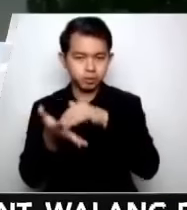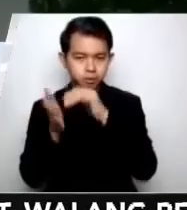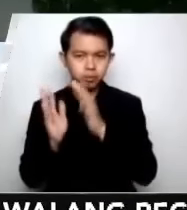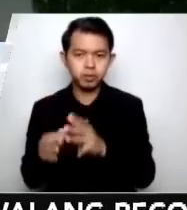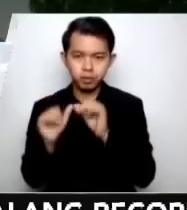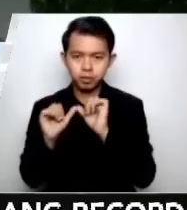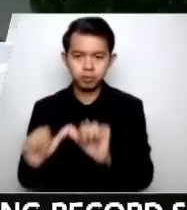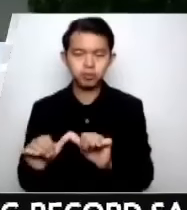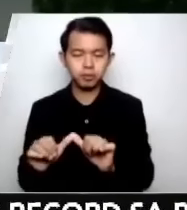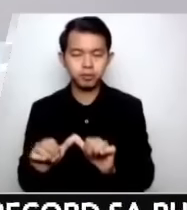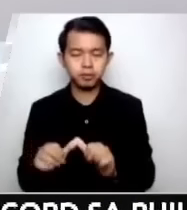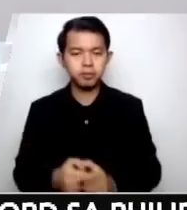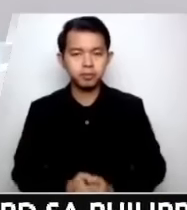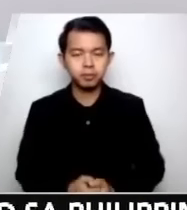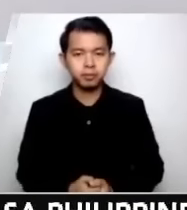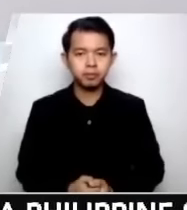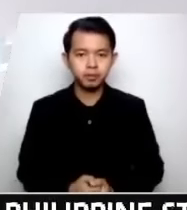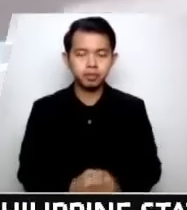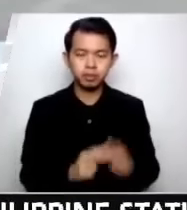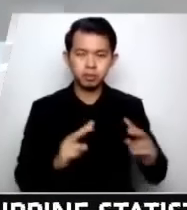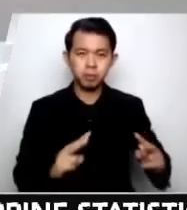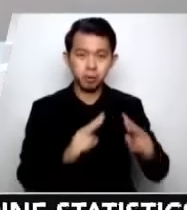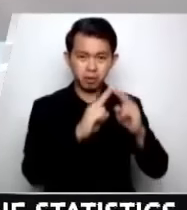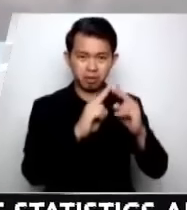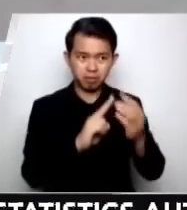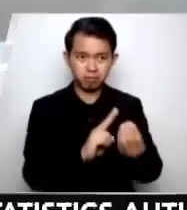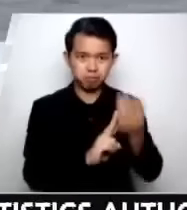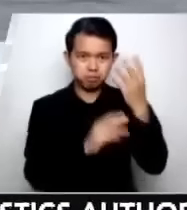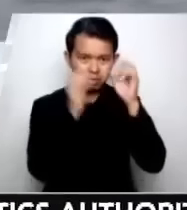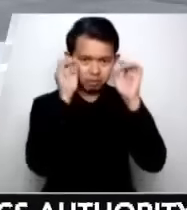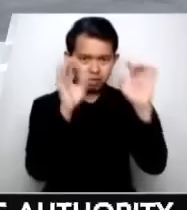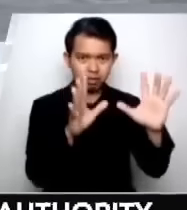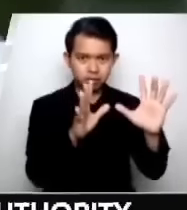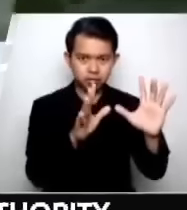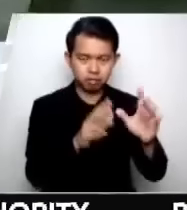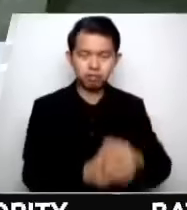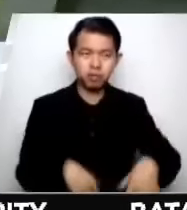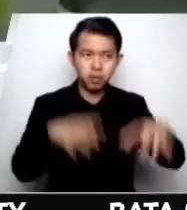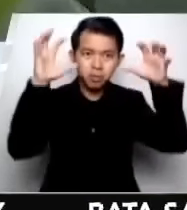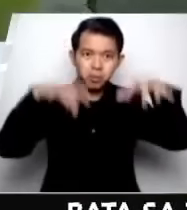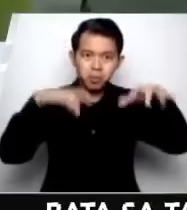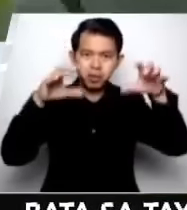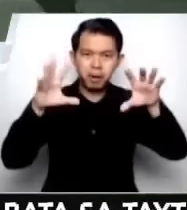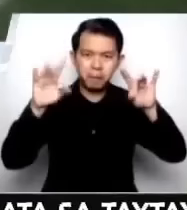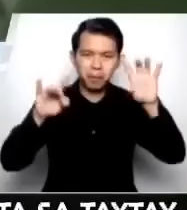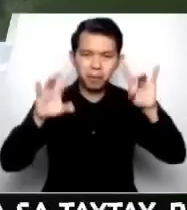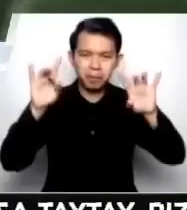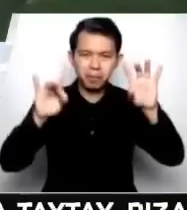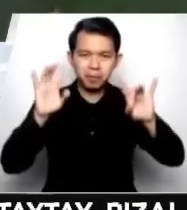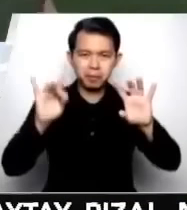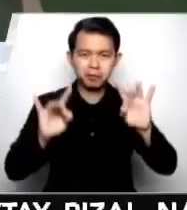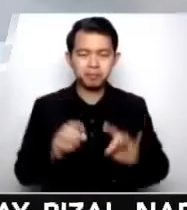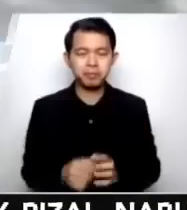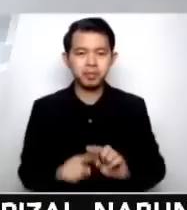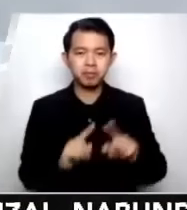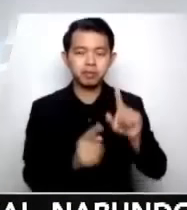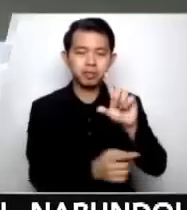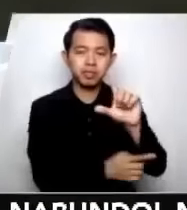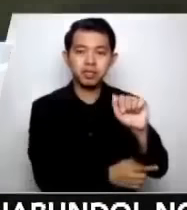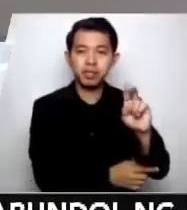Siyempre, naputok po yan eh. Nabagyo ng lupa din eh. Pero sa bayan ng Laurel, nagka-ashfall. Ang isang